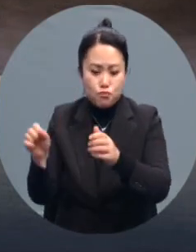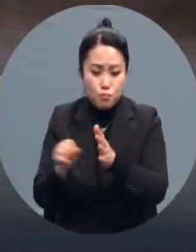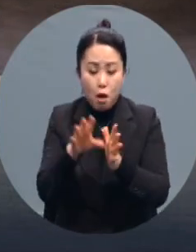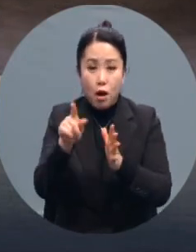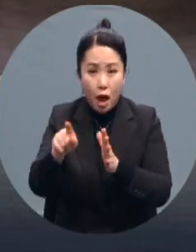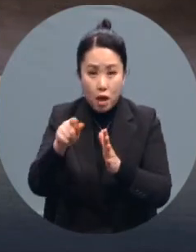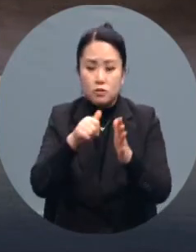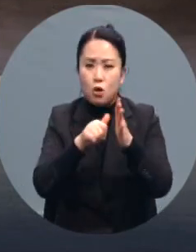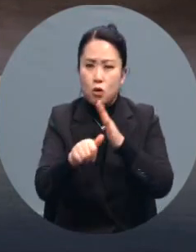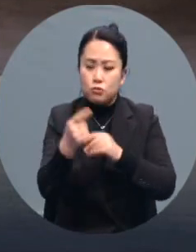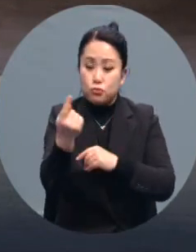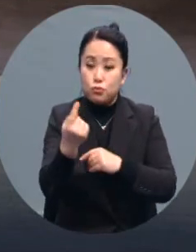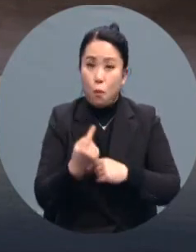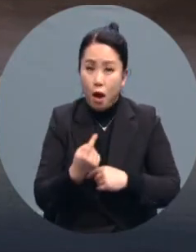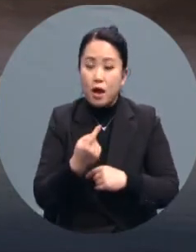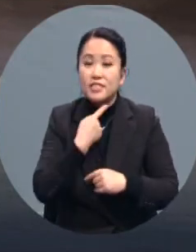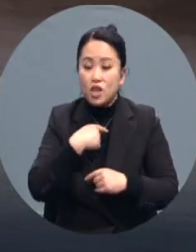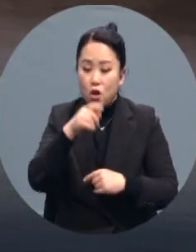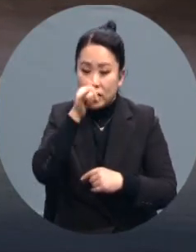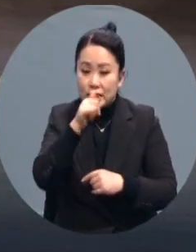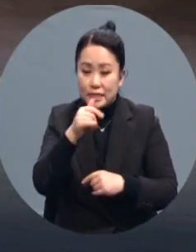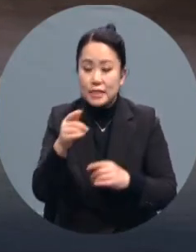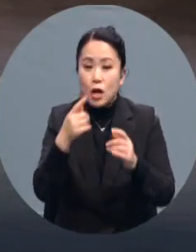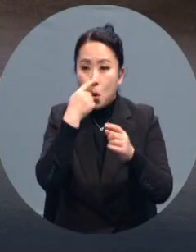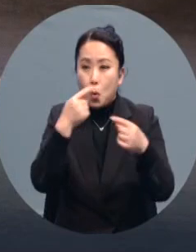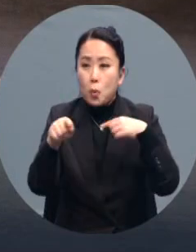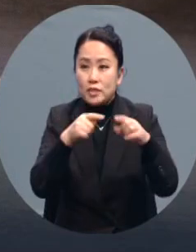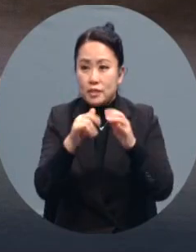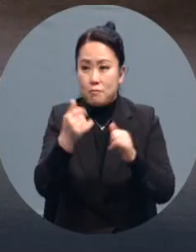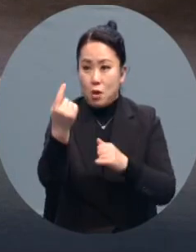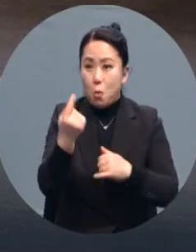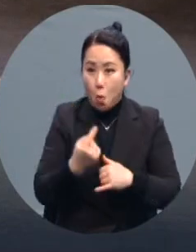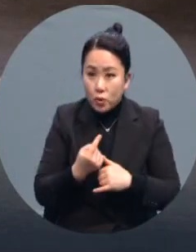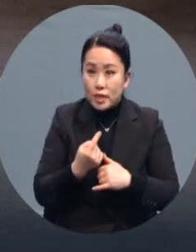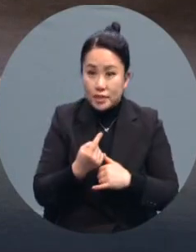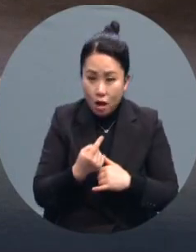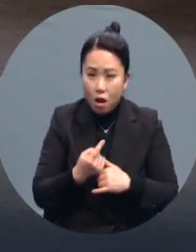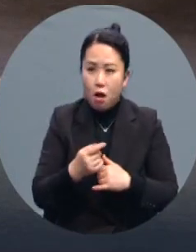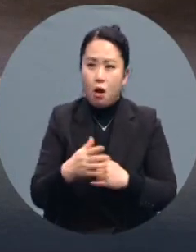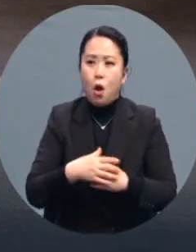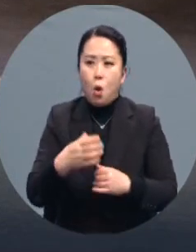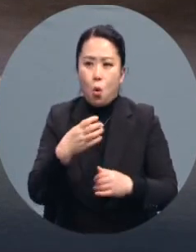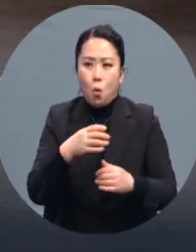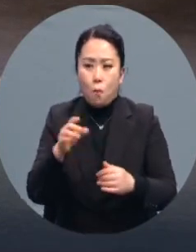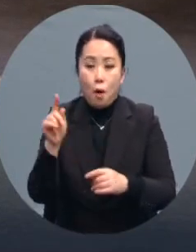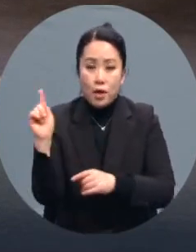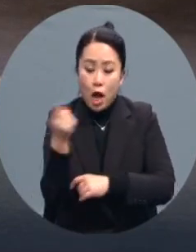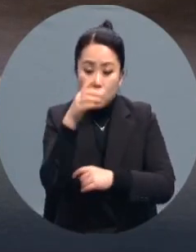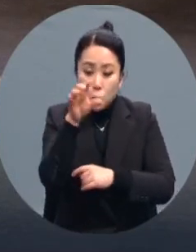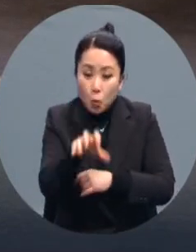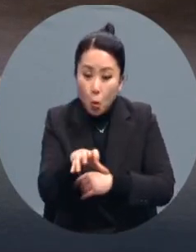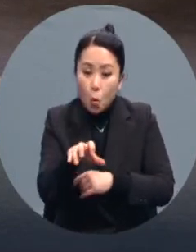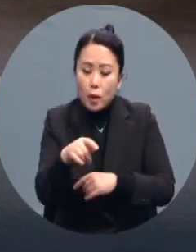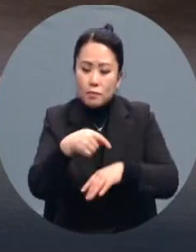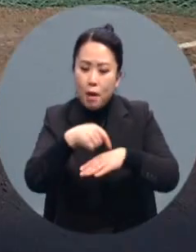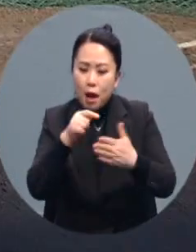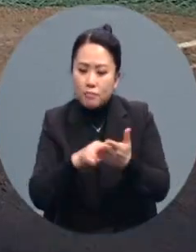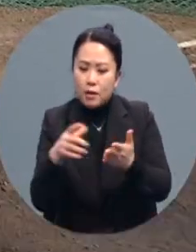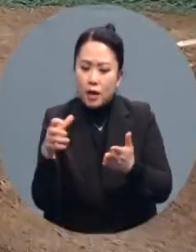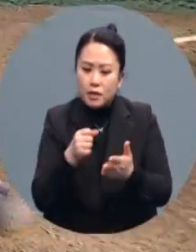마인드라든지 멘탈이라든지 또 위기 상황에는 어떻게 대처해야 되는지 그런 부분을 또 자세히 잘